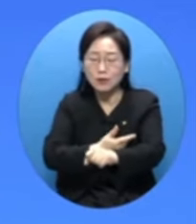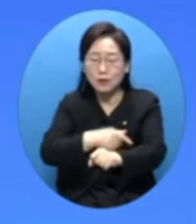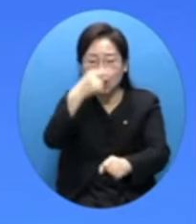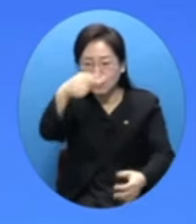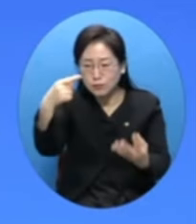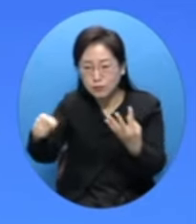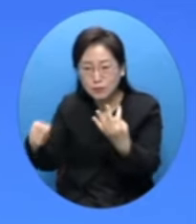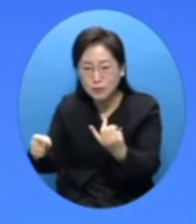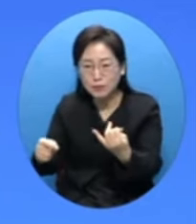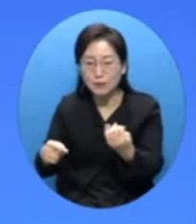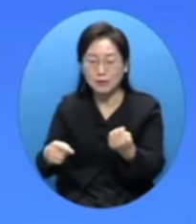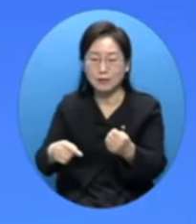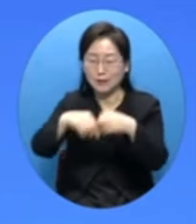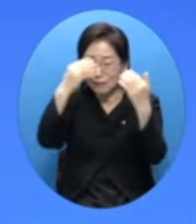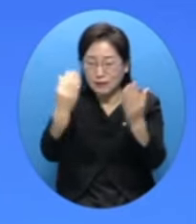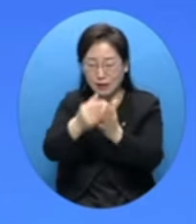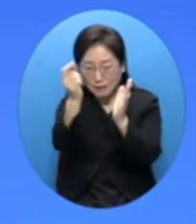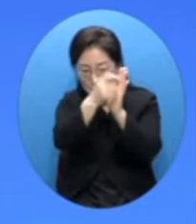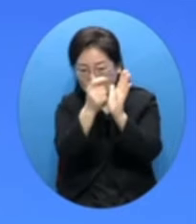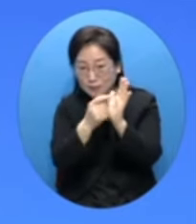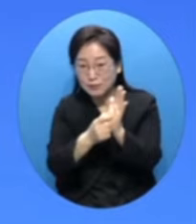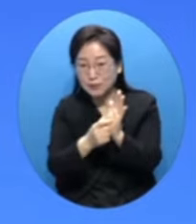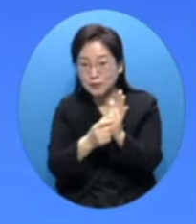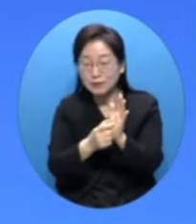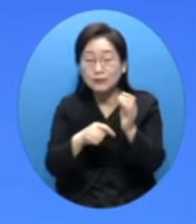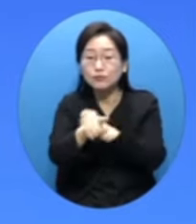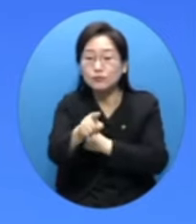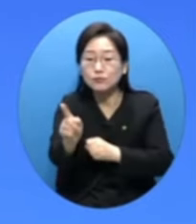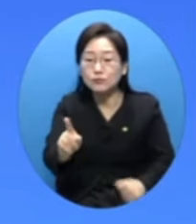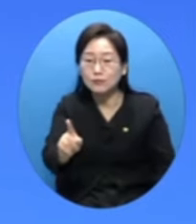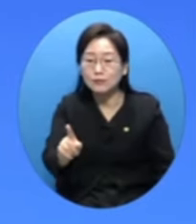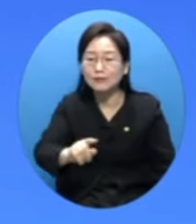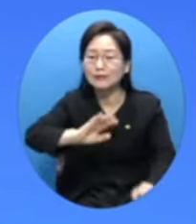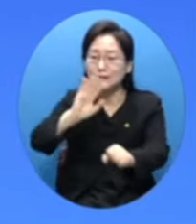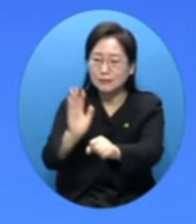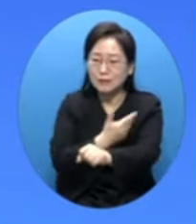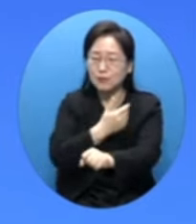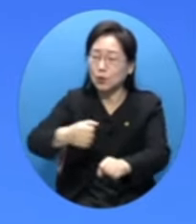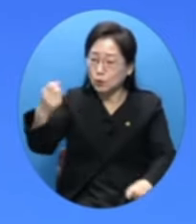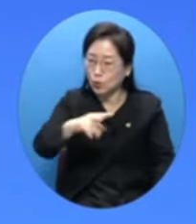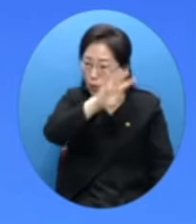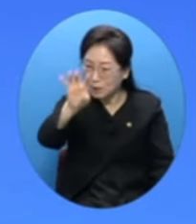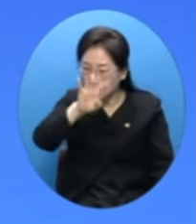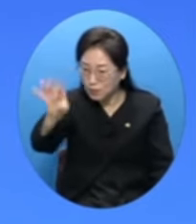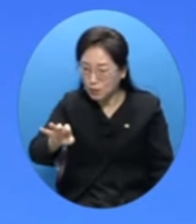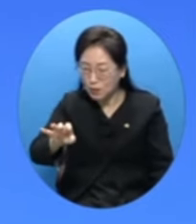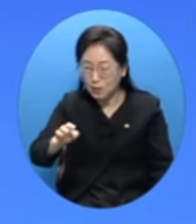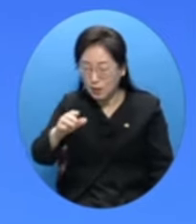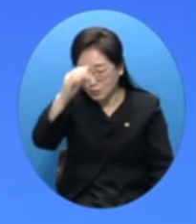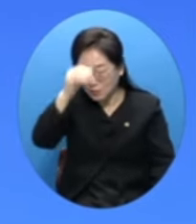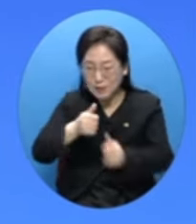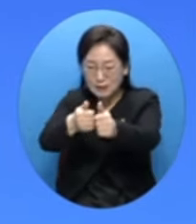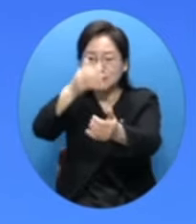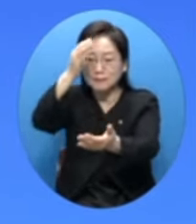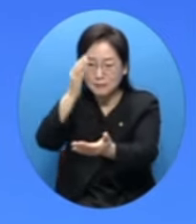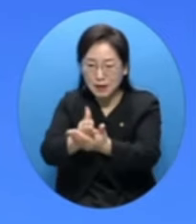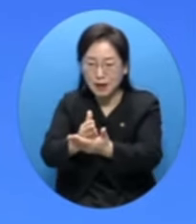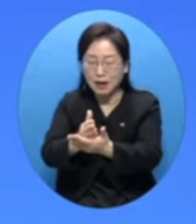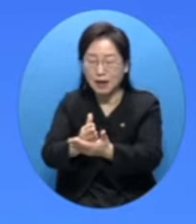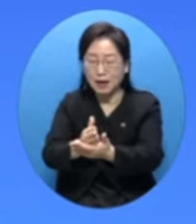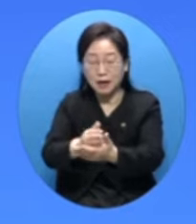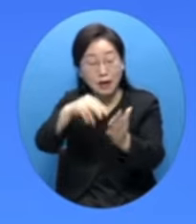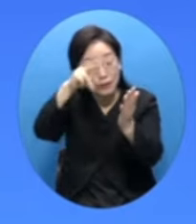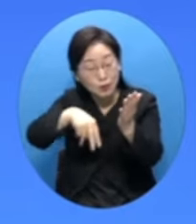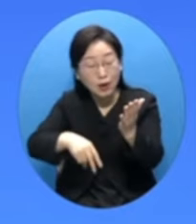그냥 낱낱이 생생하게 기록해 놓은 것은 이와 같은 잘못을 저지르지 말라고 우리에게 보여주심에도 불구하고 알고